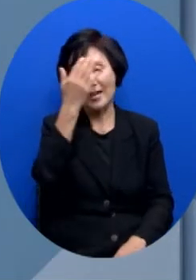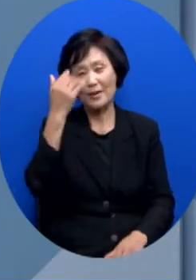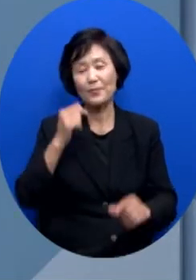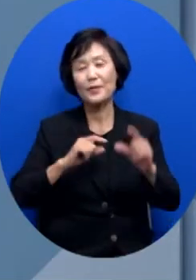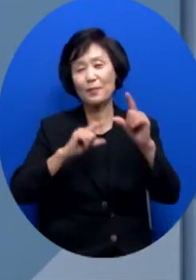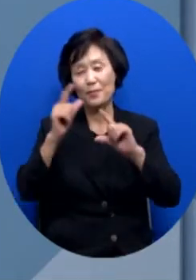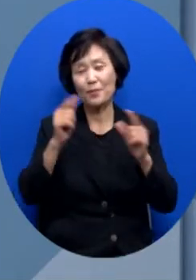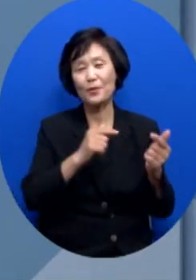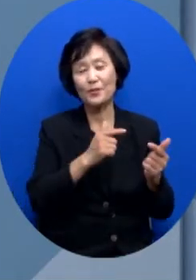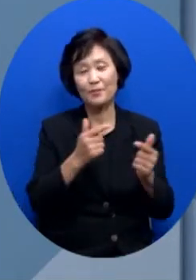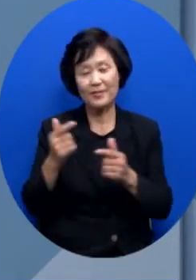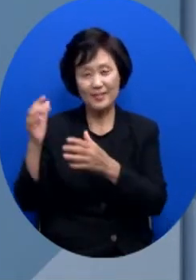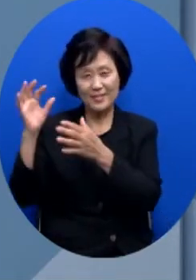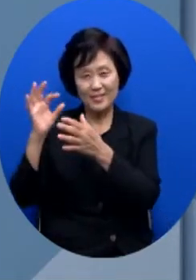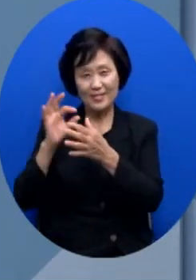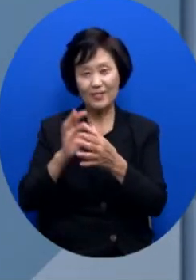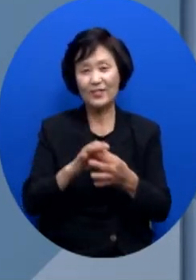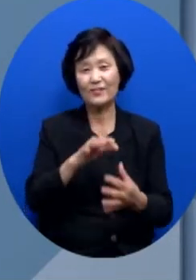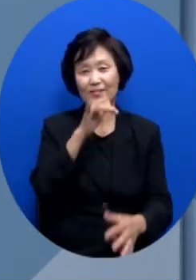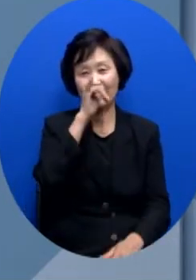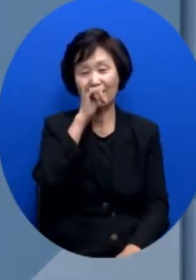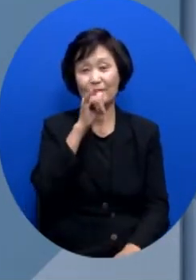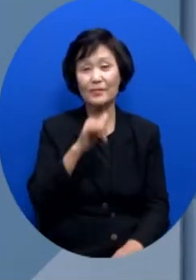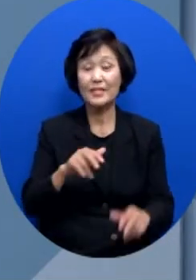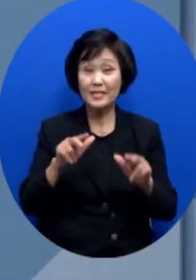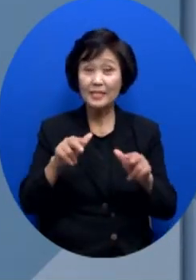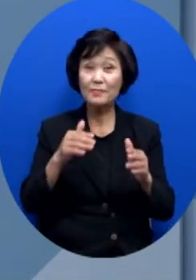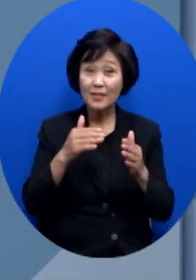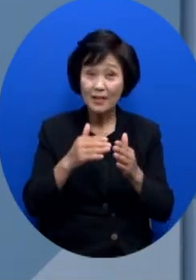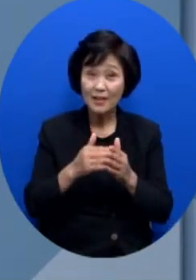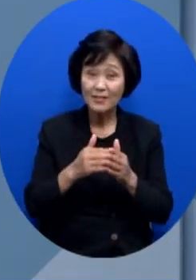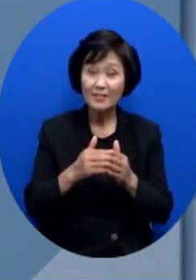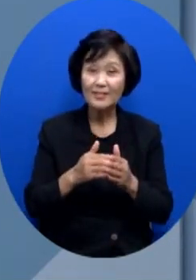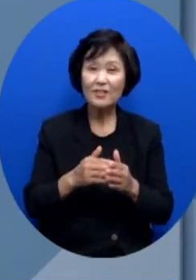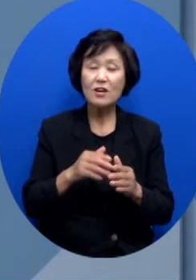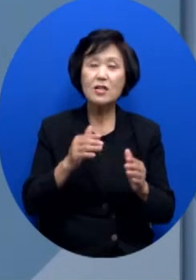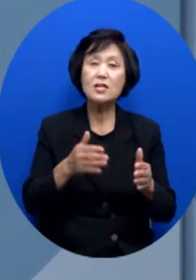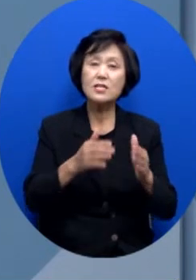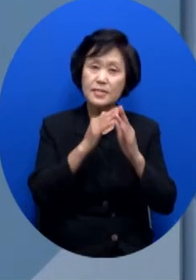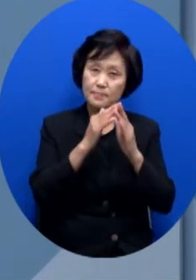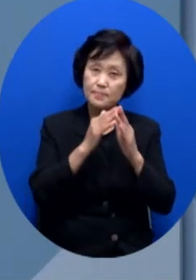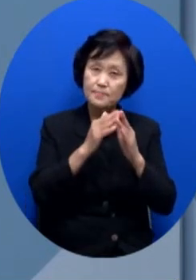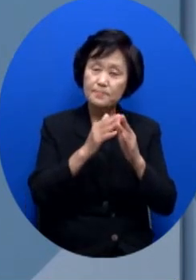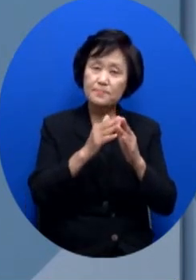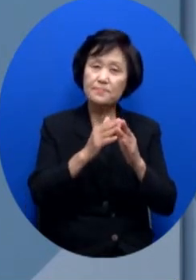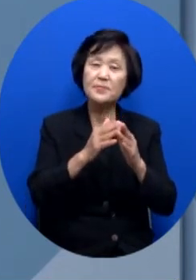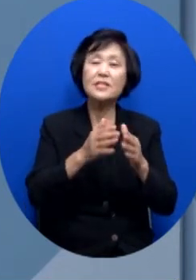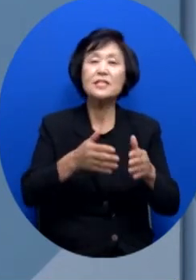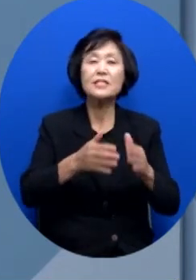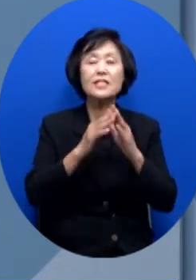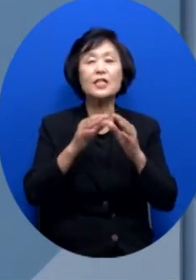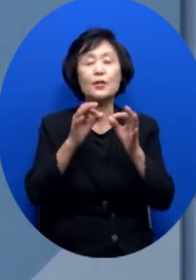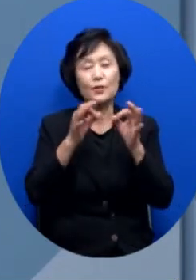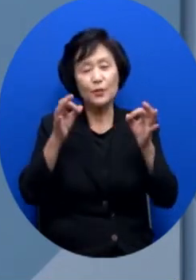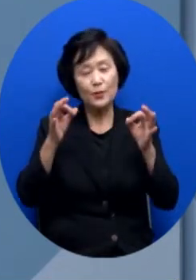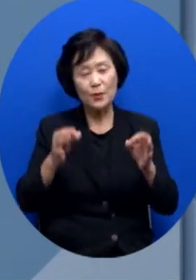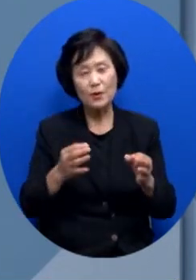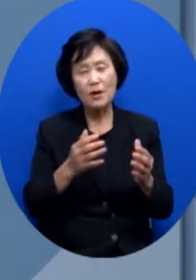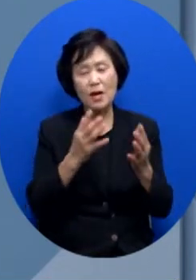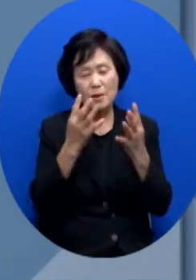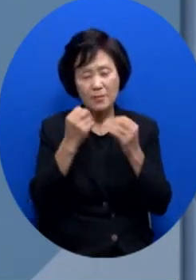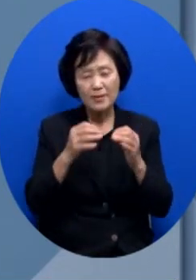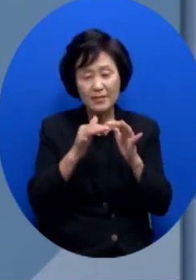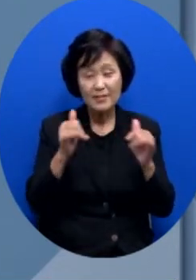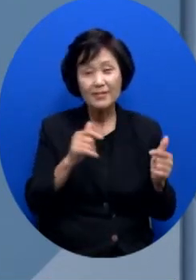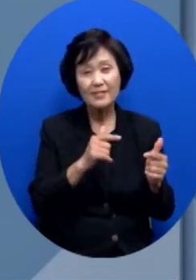감동들이 계속 이어지고 있습니다. 지금까지도 정말 이 집을 지면서 많은 사람들이